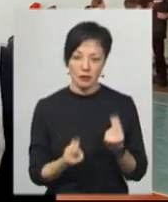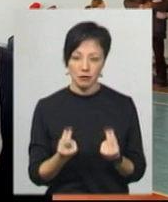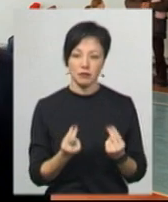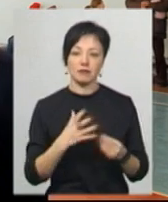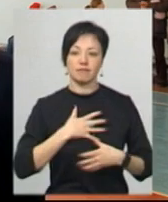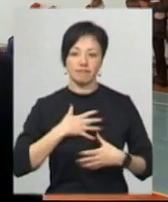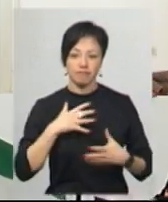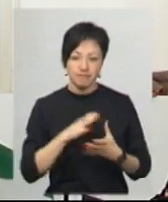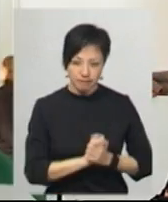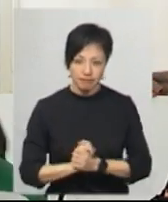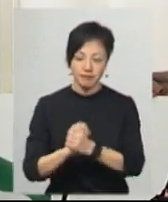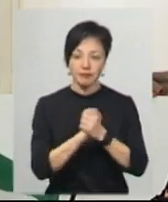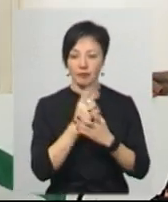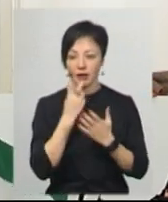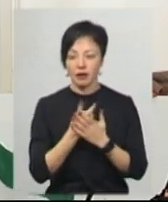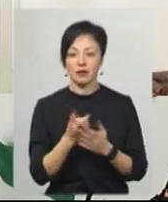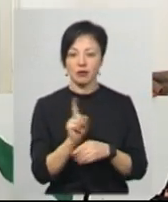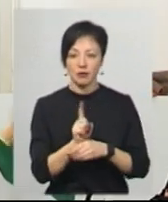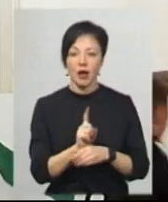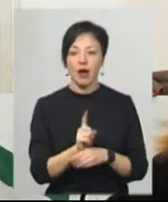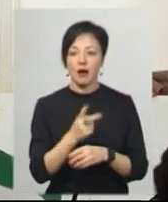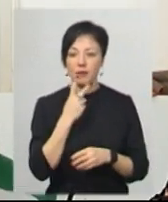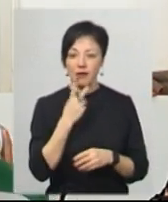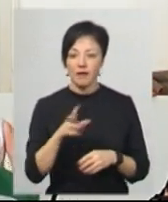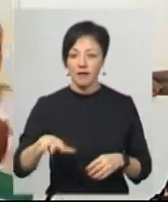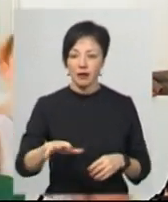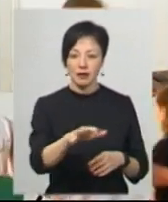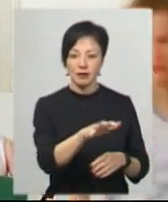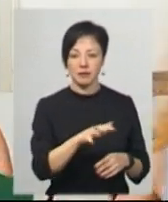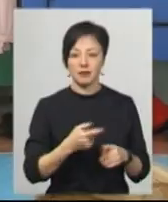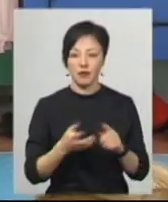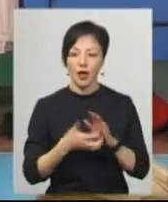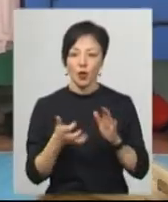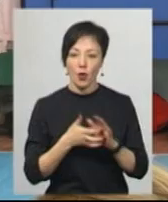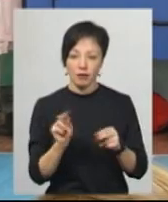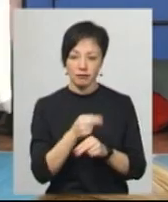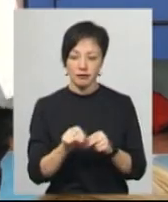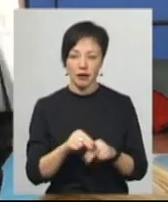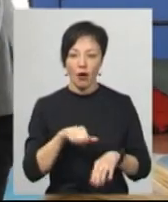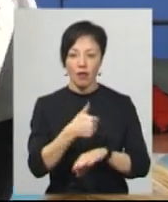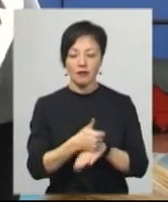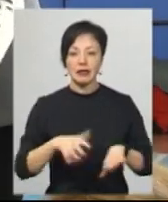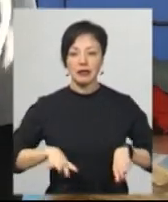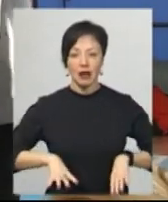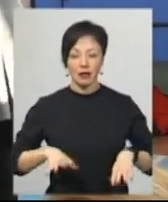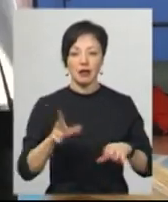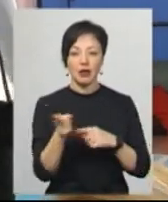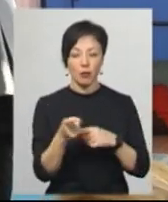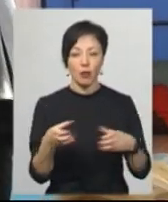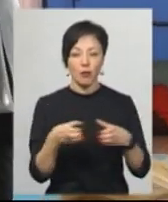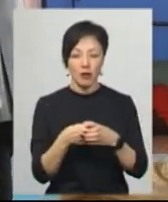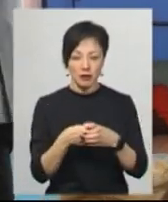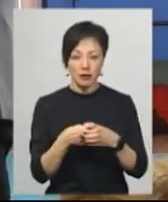показали більш-менш боротьбу. Треба більше працювати над своїм веденням, над своїми недостатками. Головний тренер БК «Тернопільтнеудова Кристал»